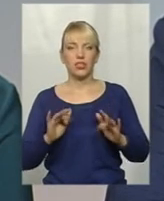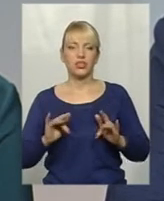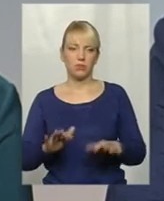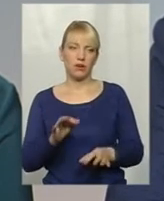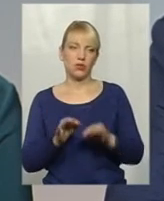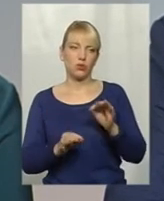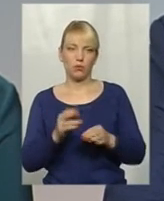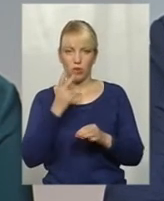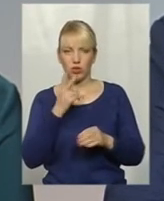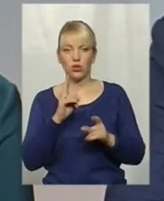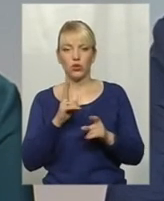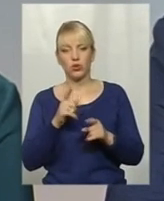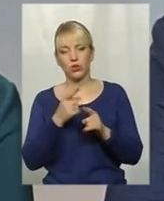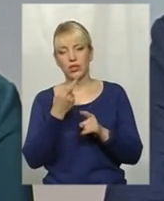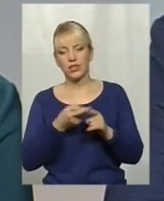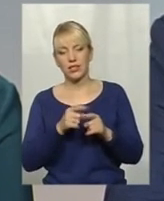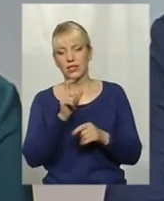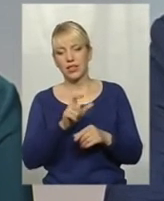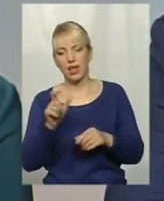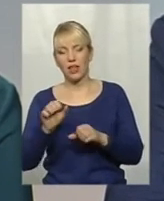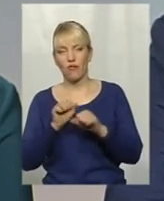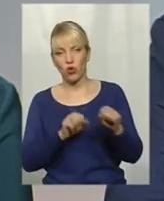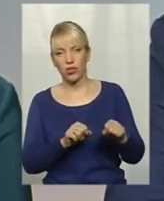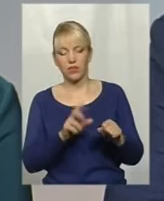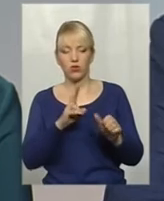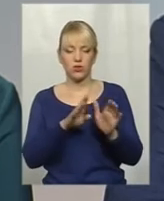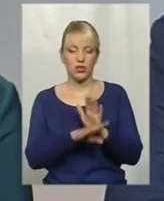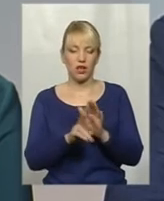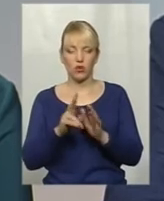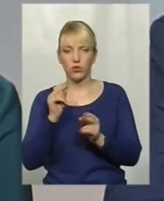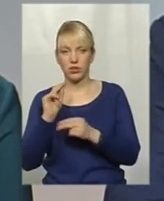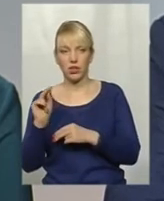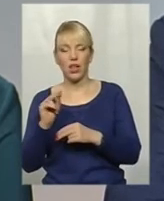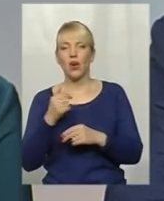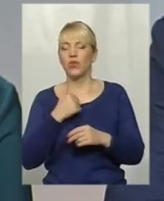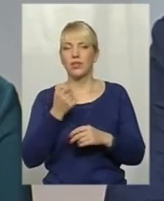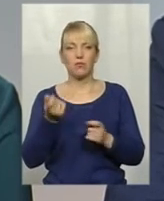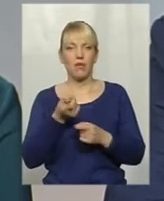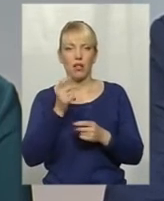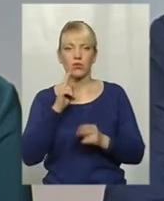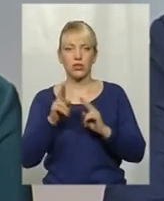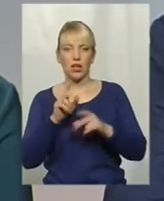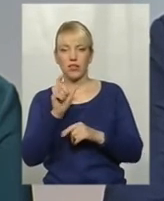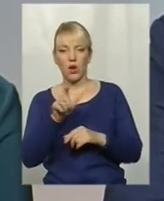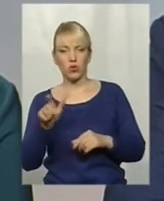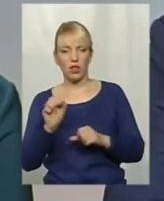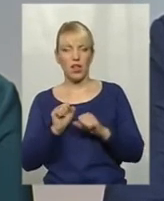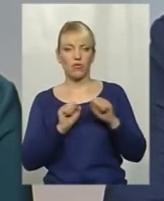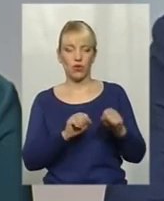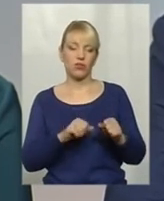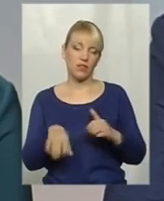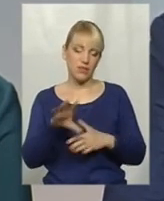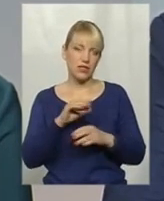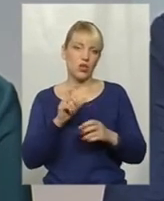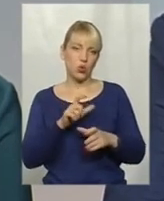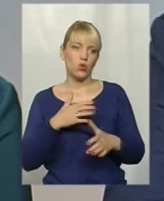покажуть з них, хто гірше, хто краще. Тим більше, що в нас, раз, як я знаю, не так часто дійсно буває скарги адвокатів, переважно дійсно люди задоволені,